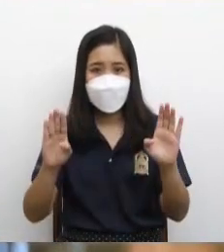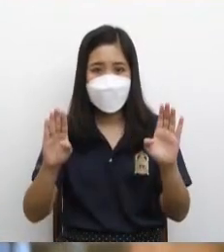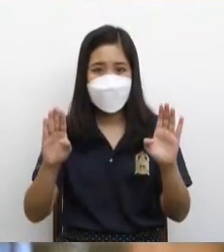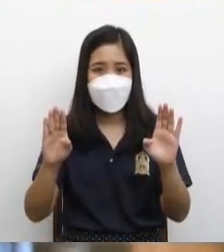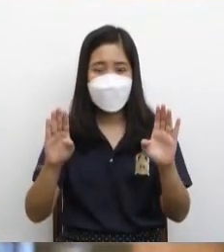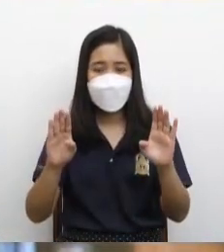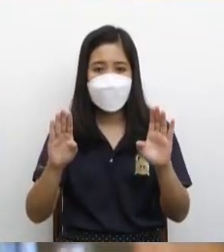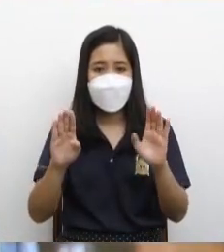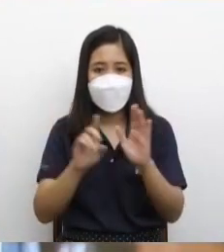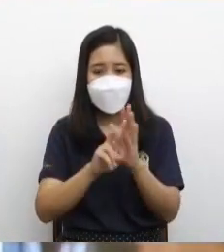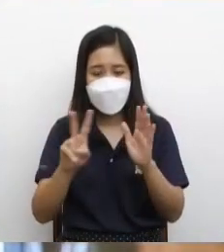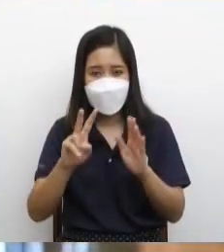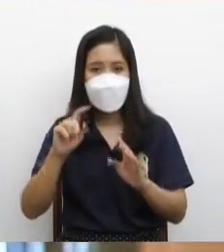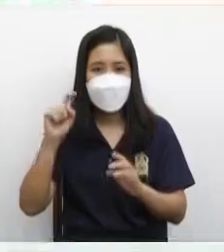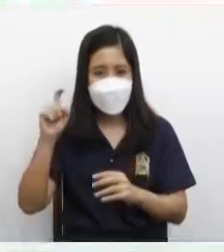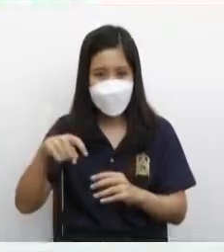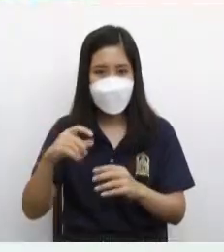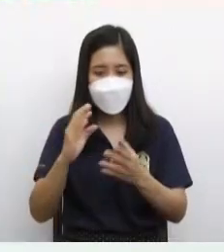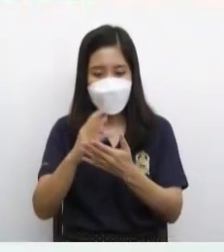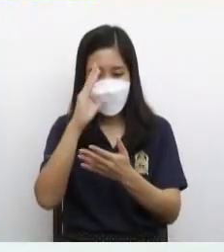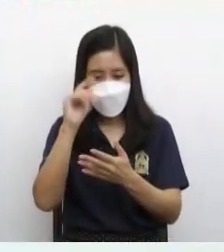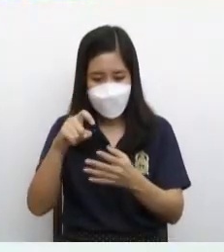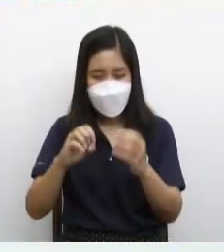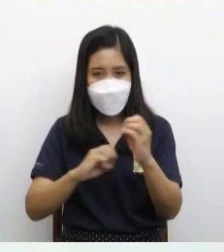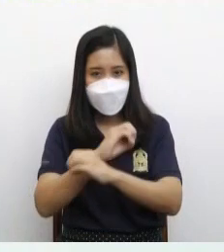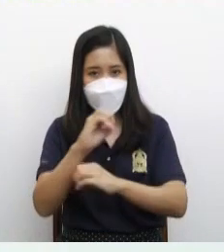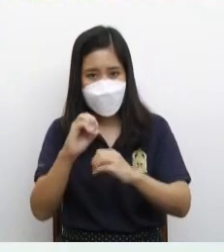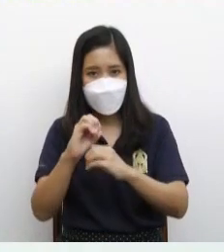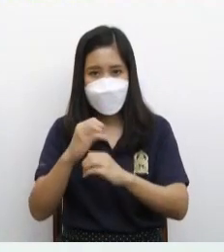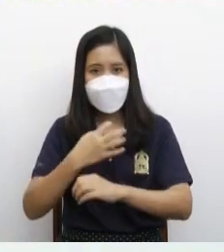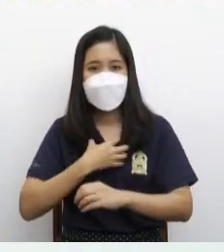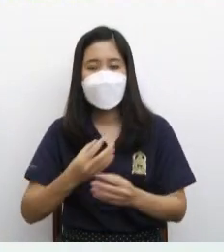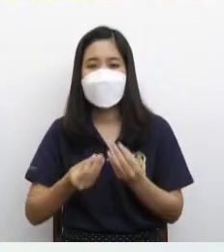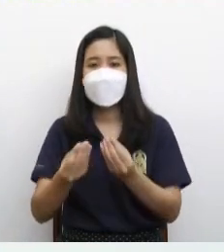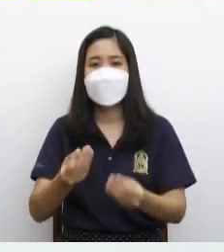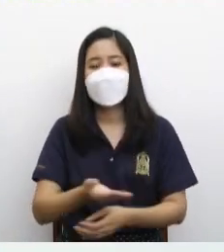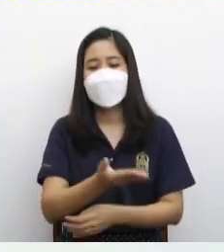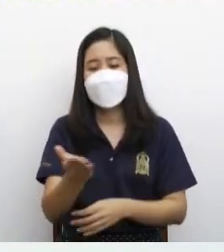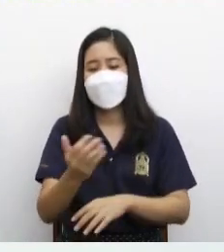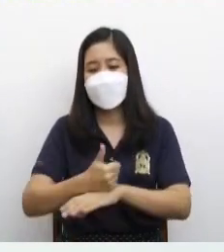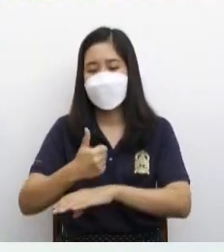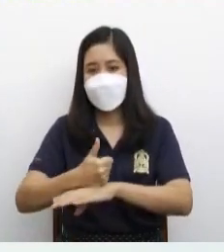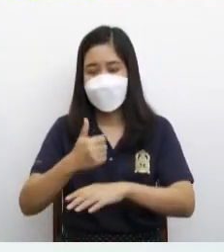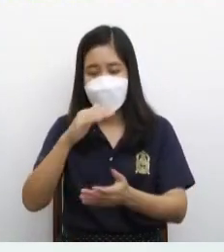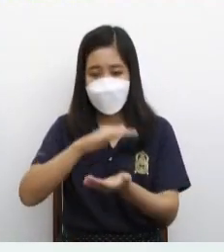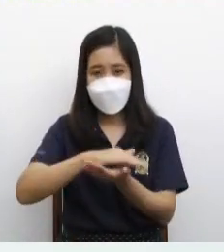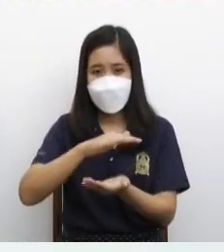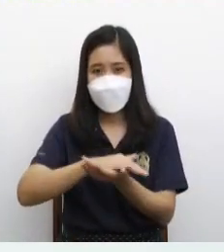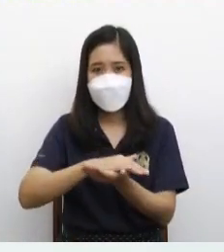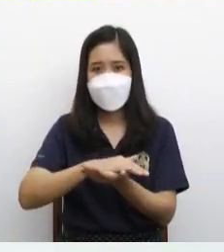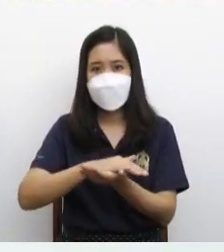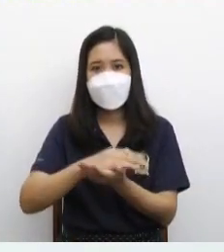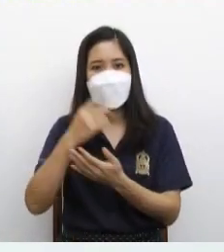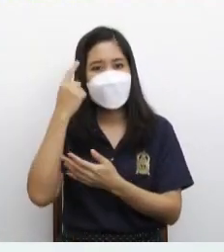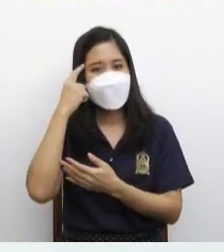แต่นักเรียนต้องปลอดภัยอันนี้ก็คือเป็นที่หนึ่งที่อยากจะให้ทางท่านผู้ในการอ่านและทางโรงเรียนเองครับหรือจะ